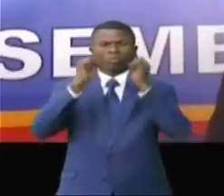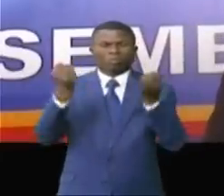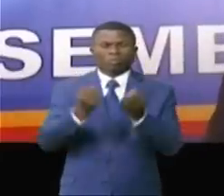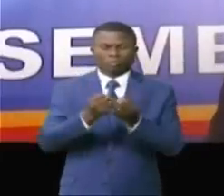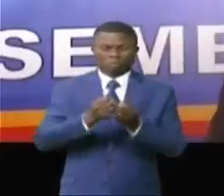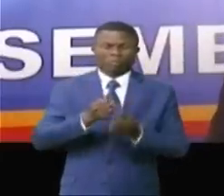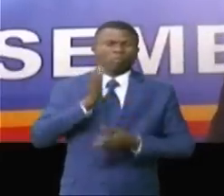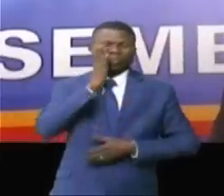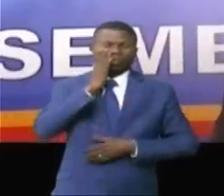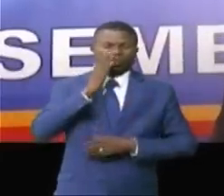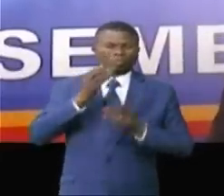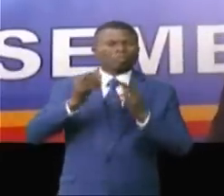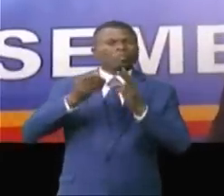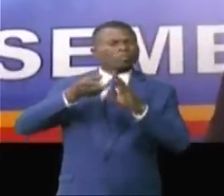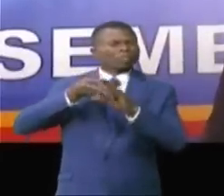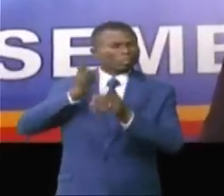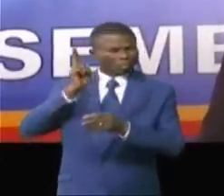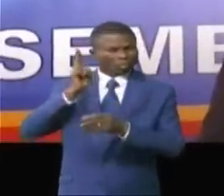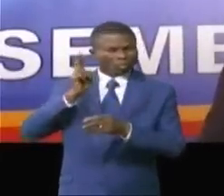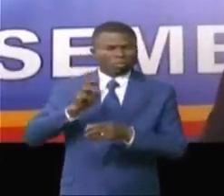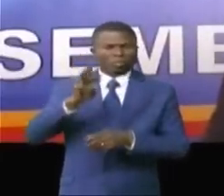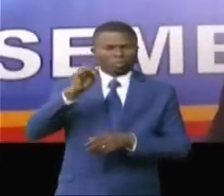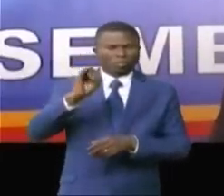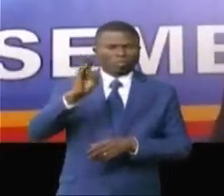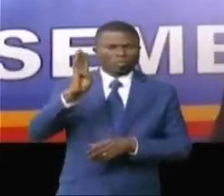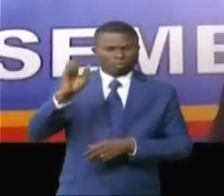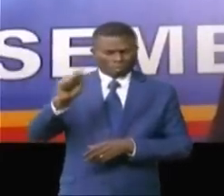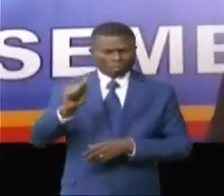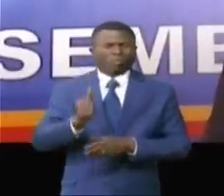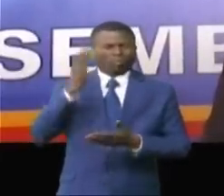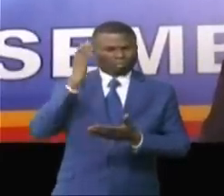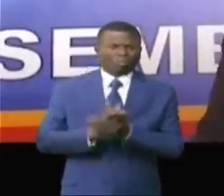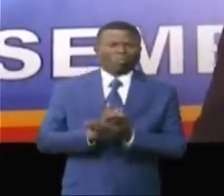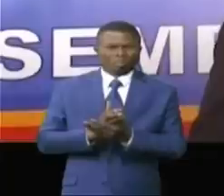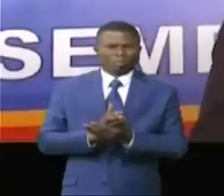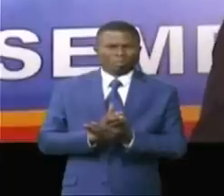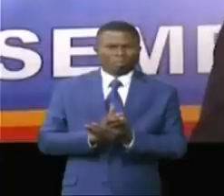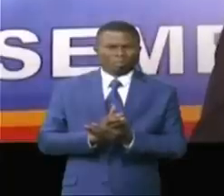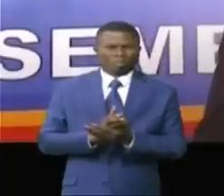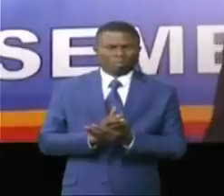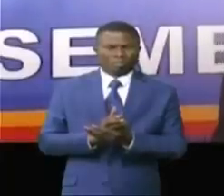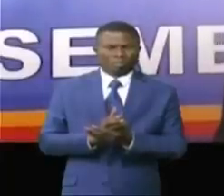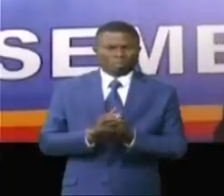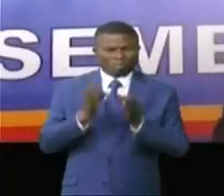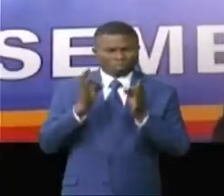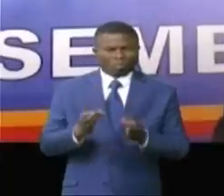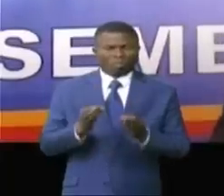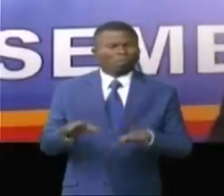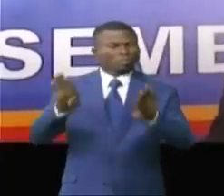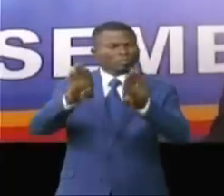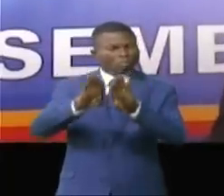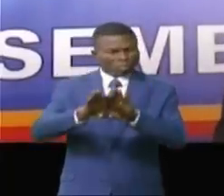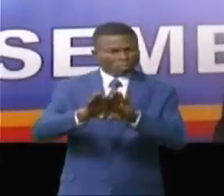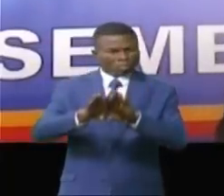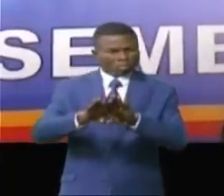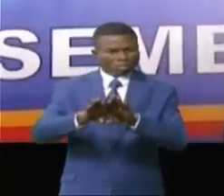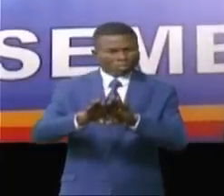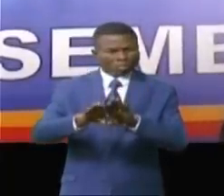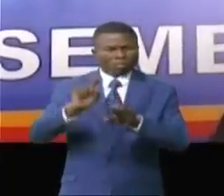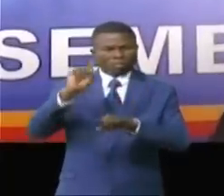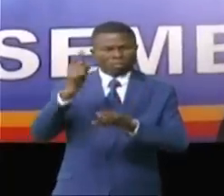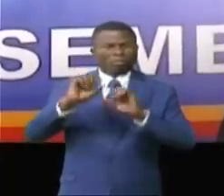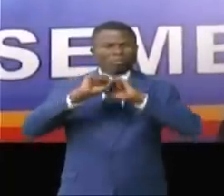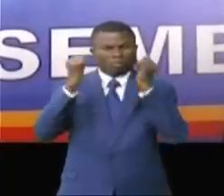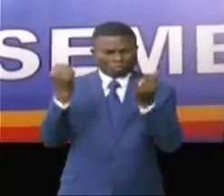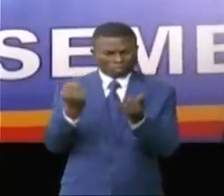qui est partie du Kassai. L'Amiba ne tourne pas. Et on ne va pas fermer la seule entreprise